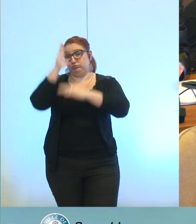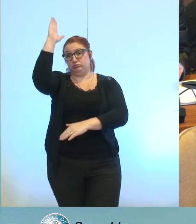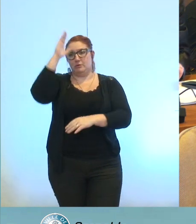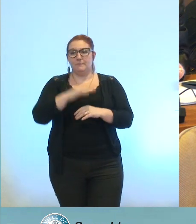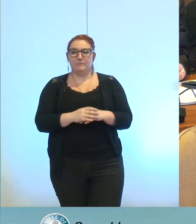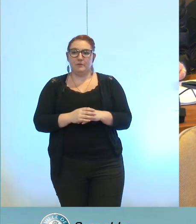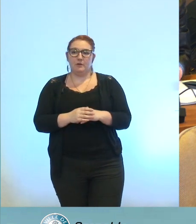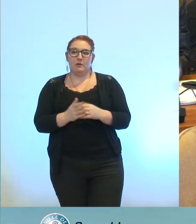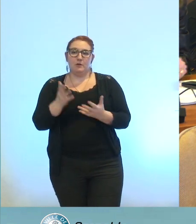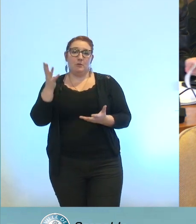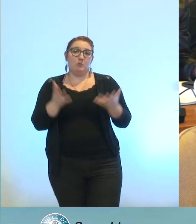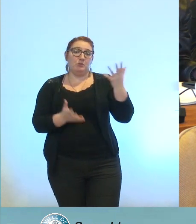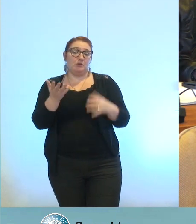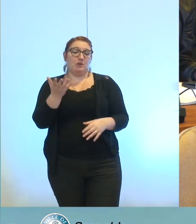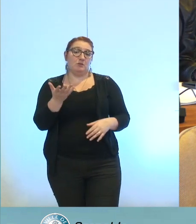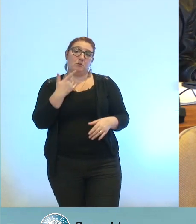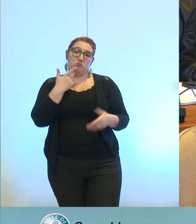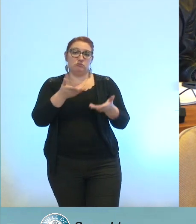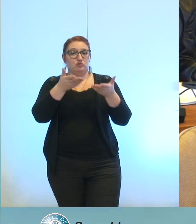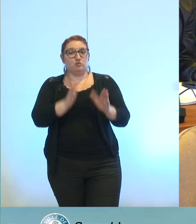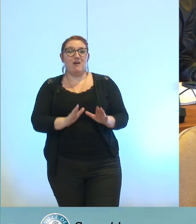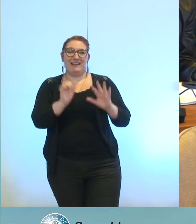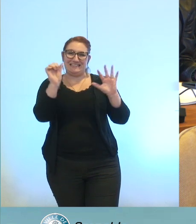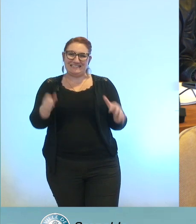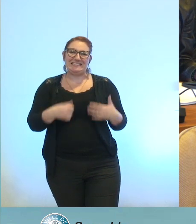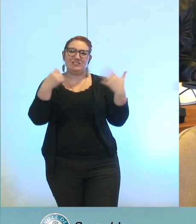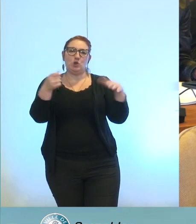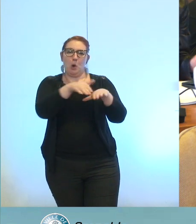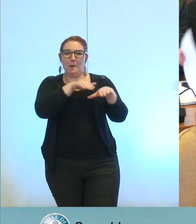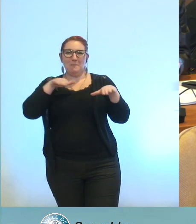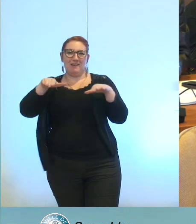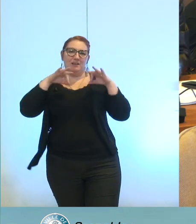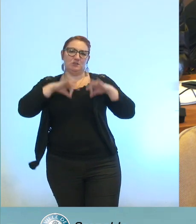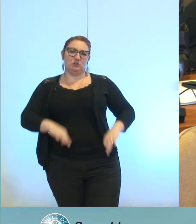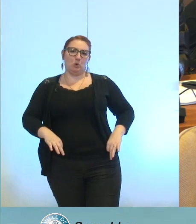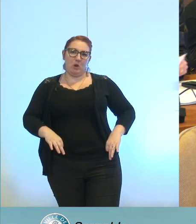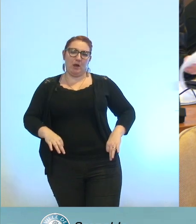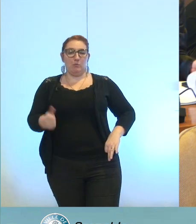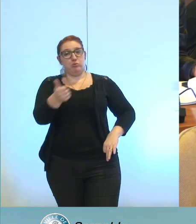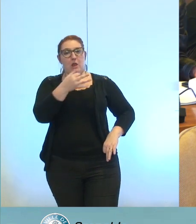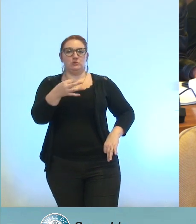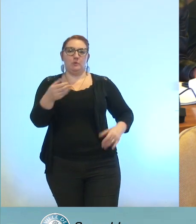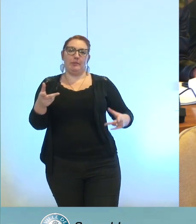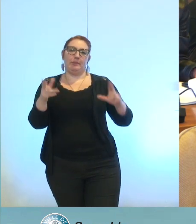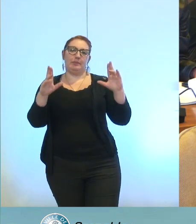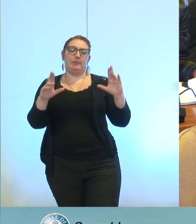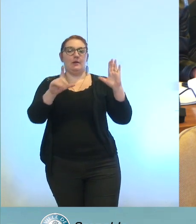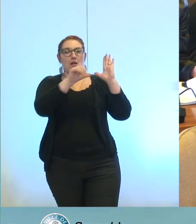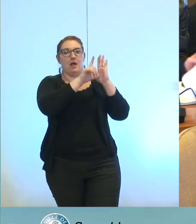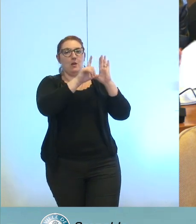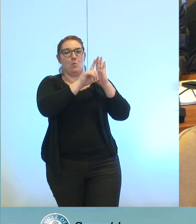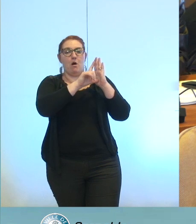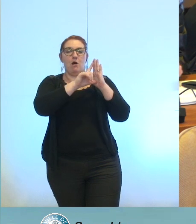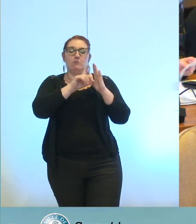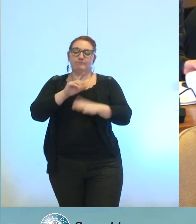choix ont ét fait de faire 6 heur de périscolaire sur sur la semaine alors que la loi ne